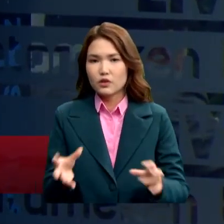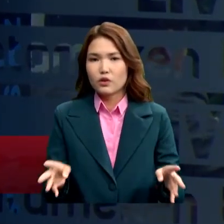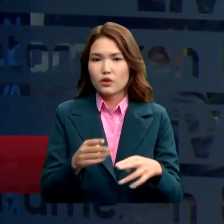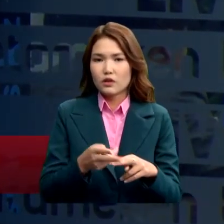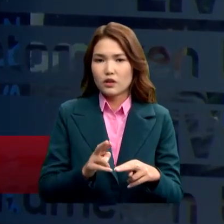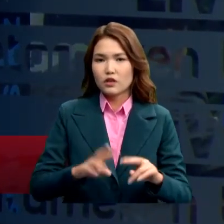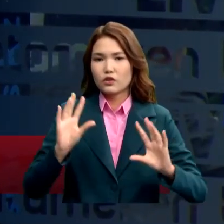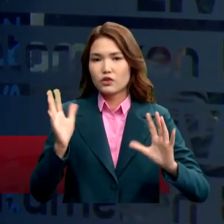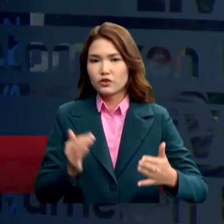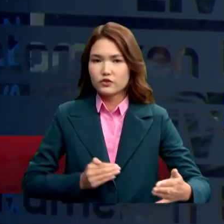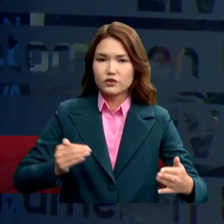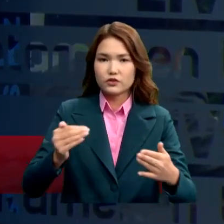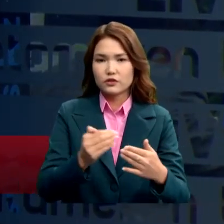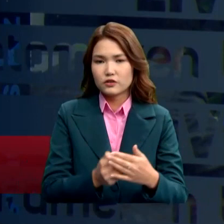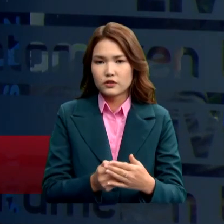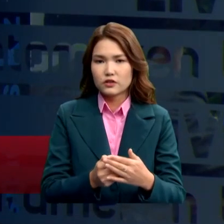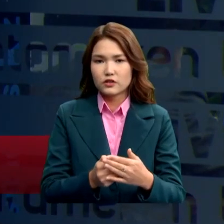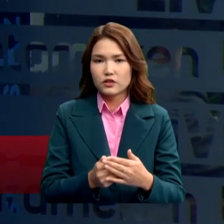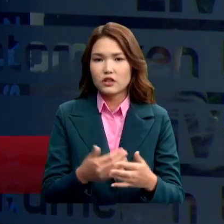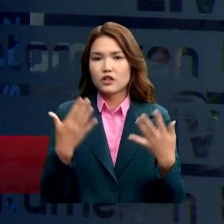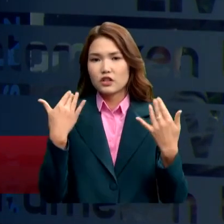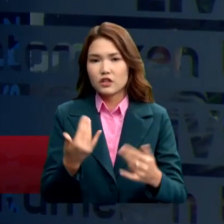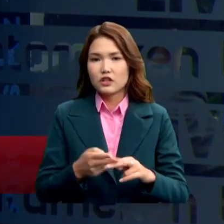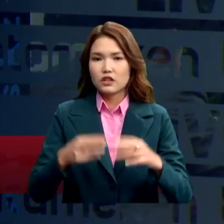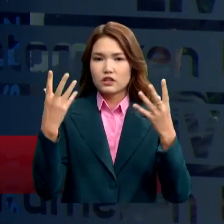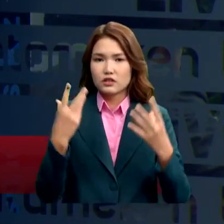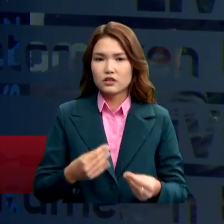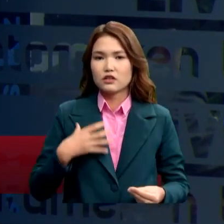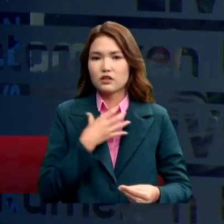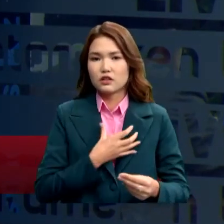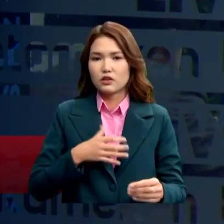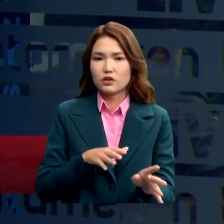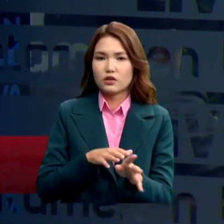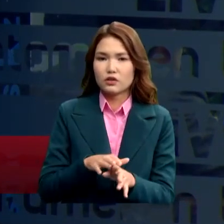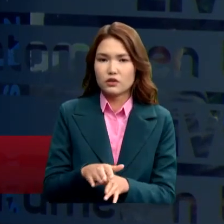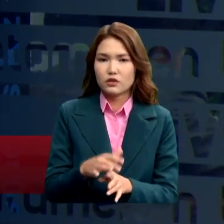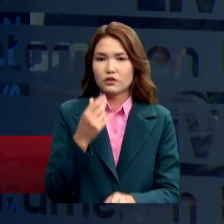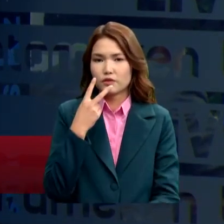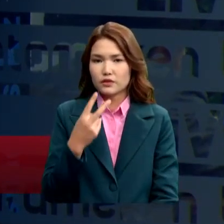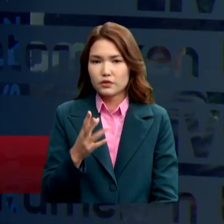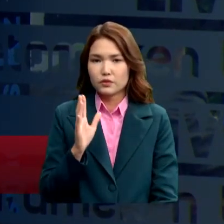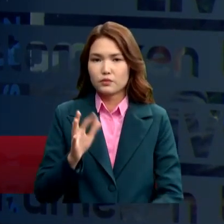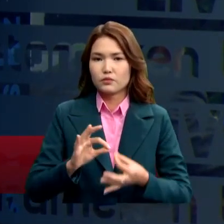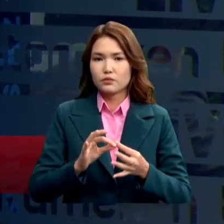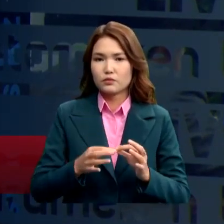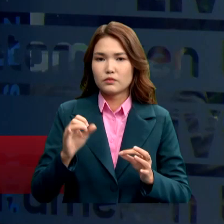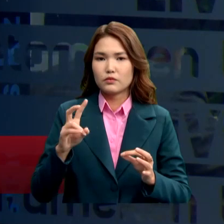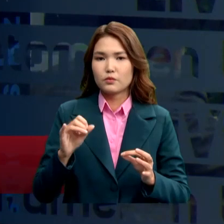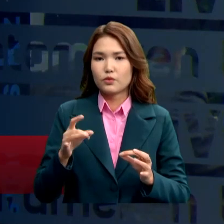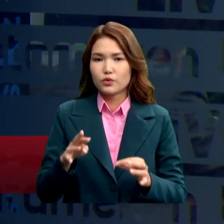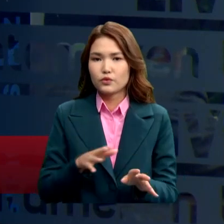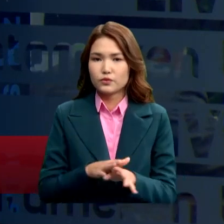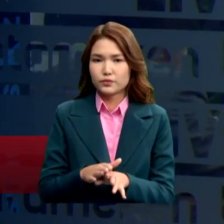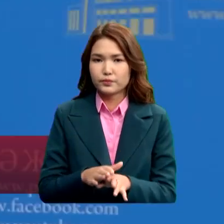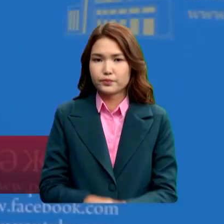мүдде ескерілетінін айтты. Ал еңбек және халықты әлеуметтік қорғау министрі болса, қандай жағдайда шектеу енгізуге болатынын түсіндірді.